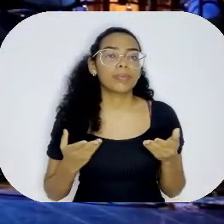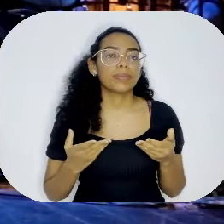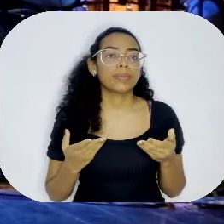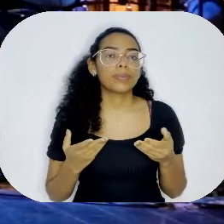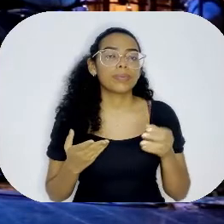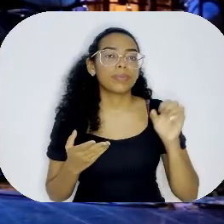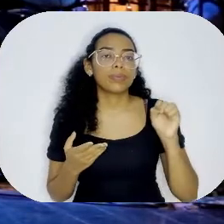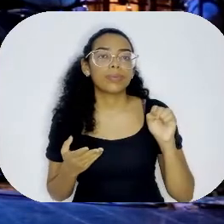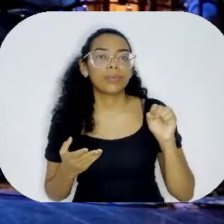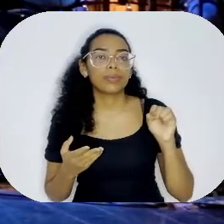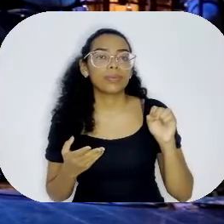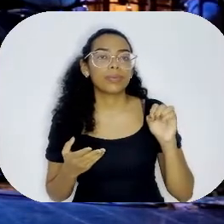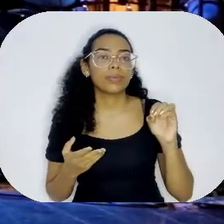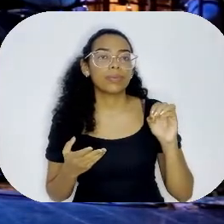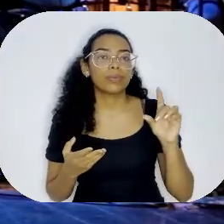Agora,